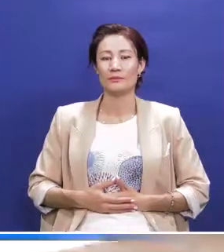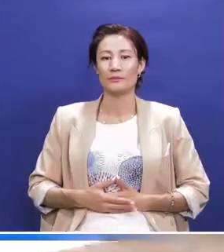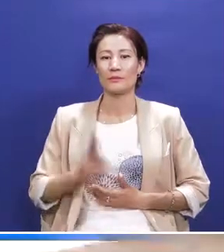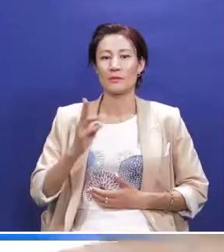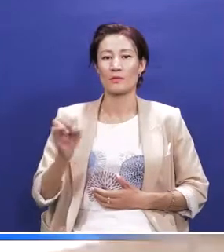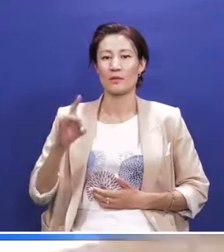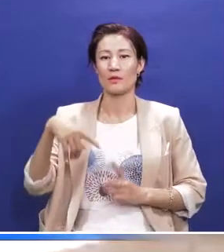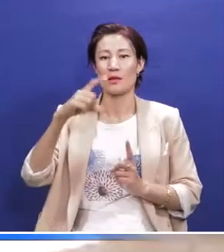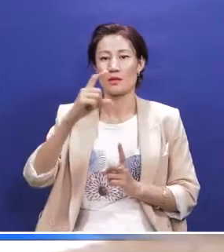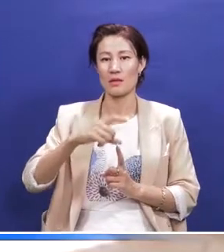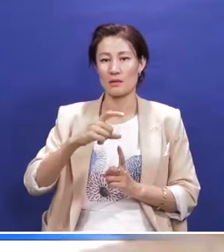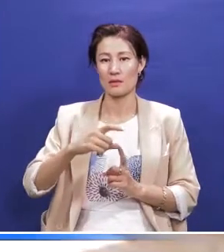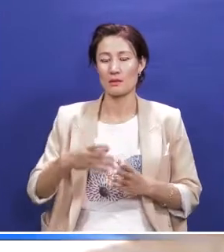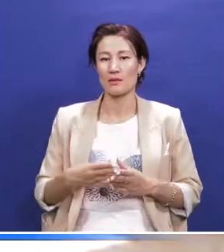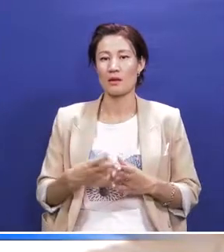Қожа Ахмет Яссауи кесенесіне